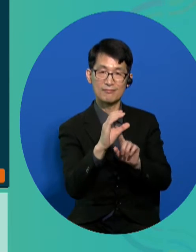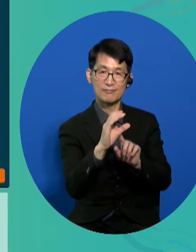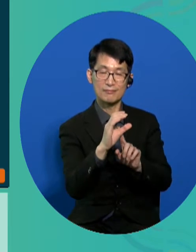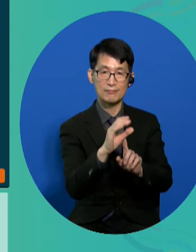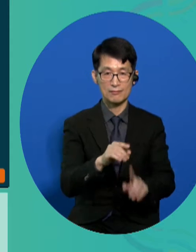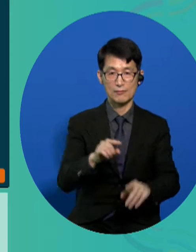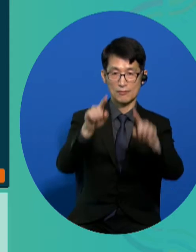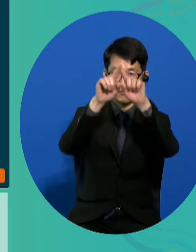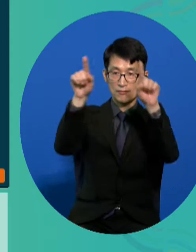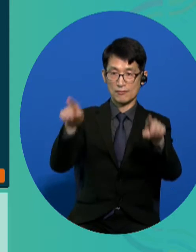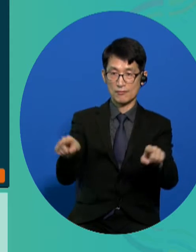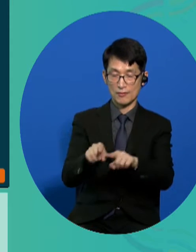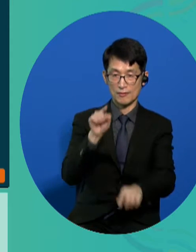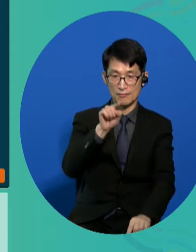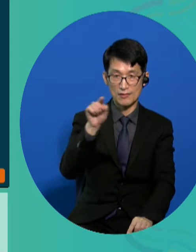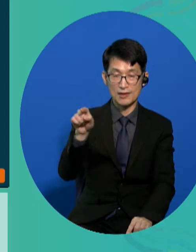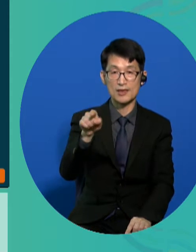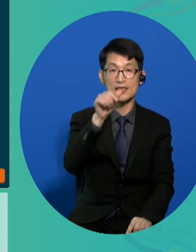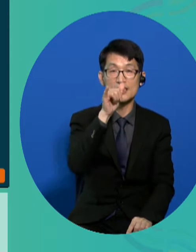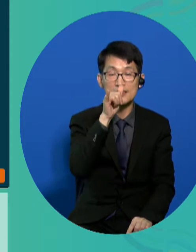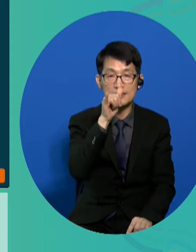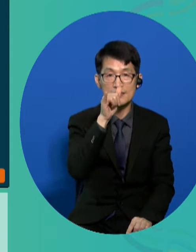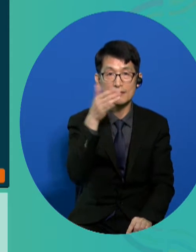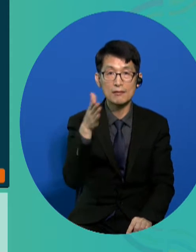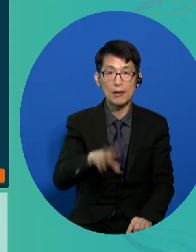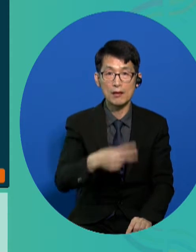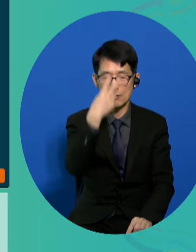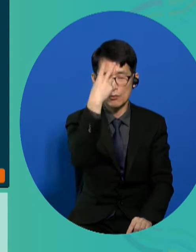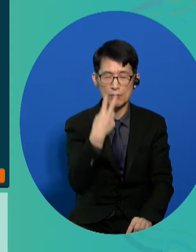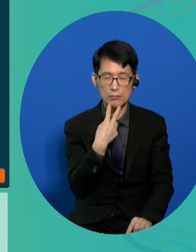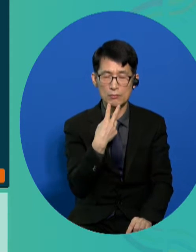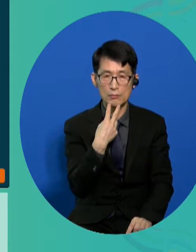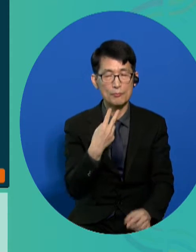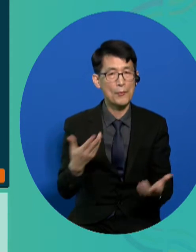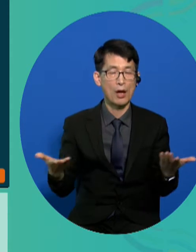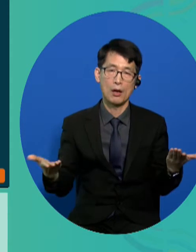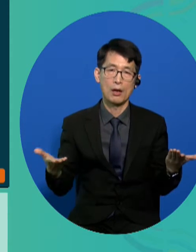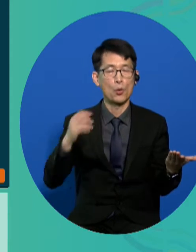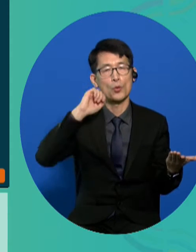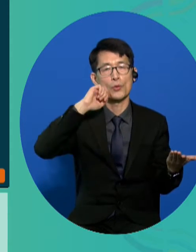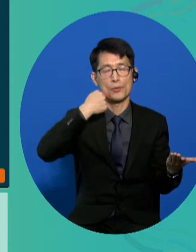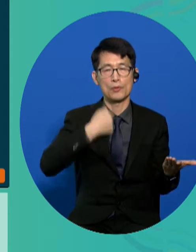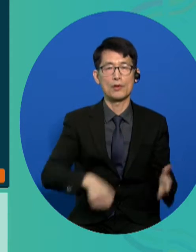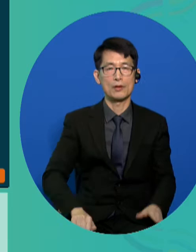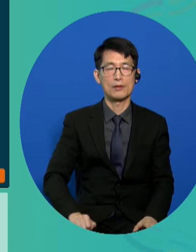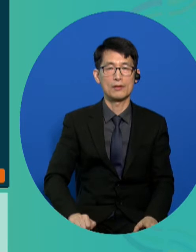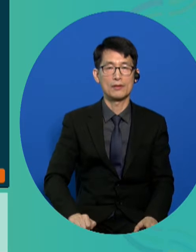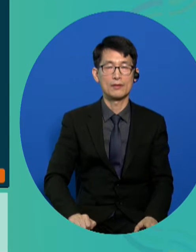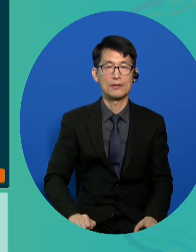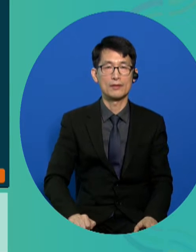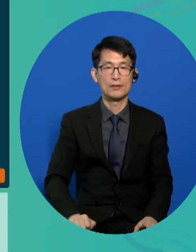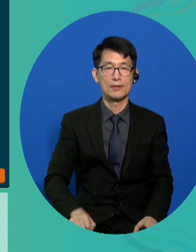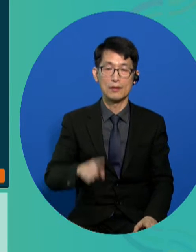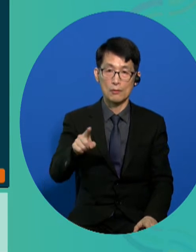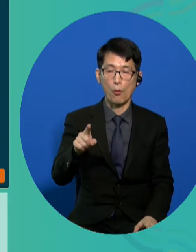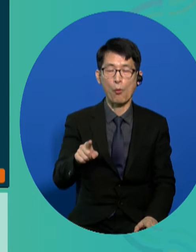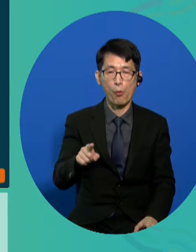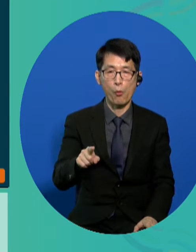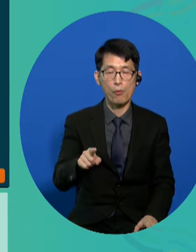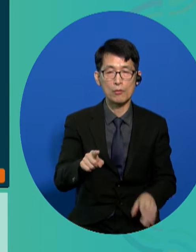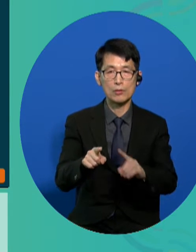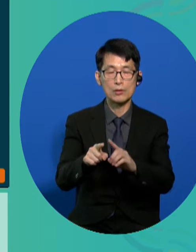활용을 합니다. 그러나 시각 장애인들이 활용하지 못하고 접근하지 못하는 경우들이 많습니다. 훌륭한 솔루션이고 매우